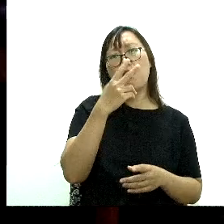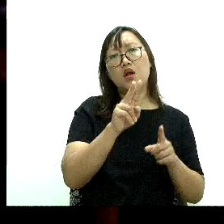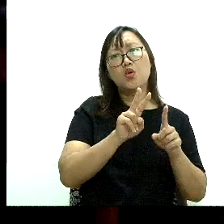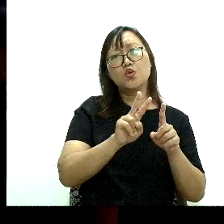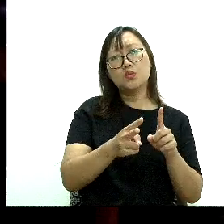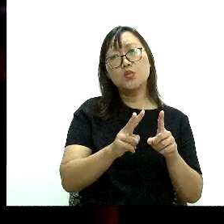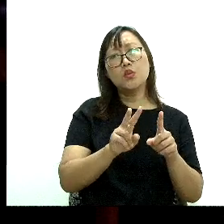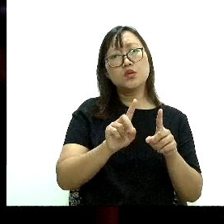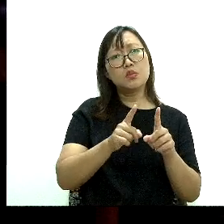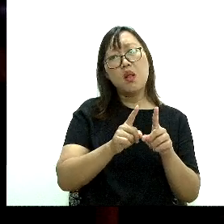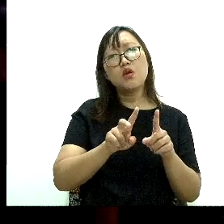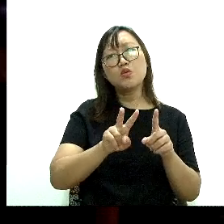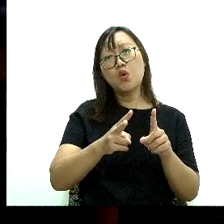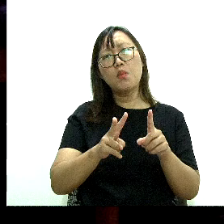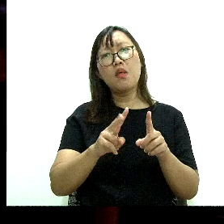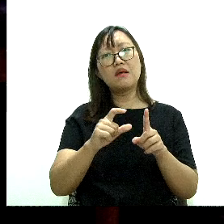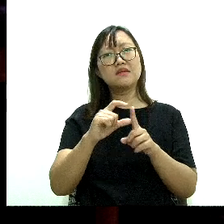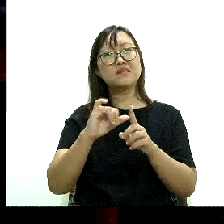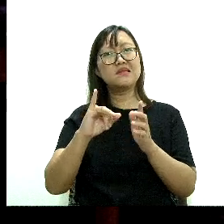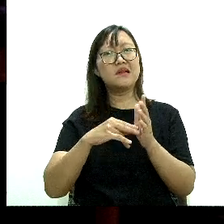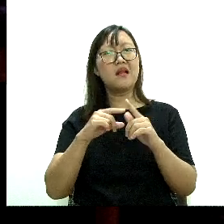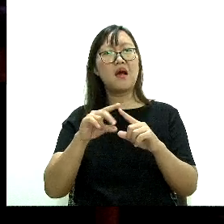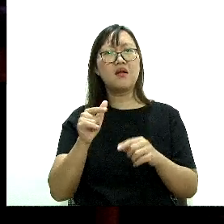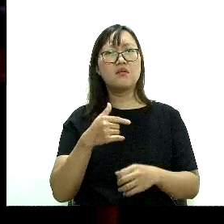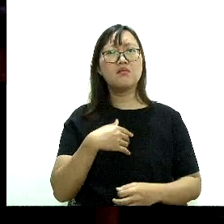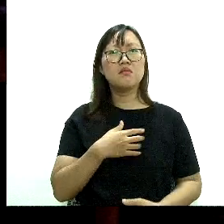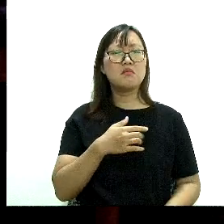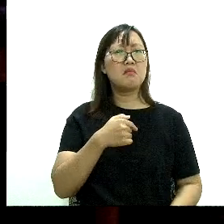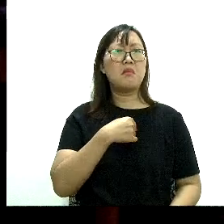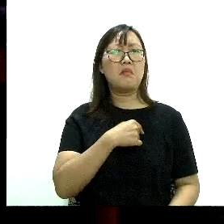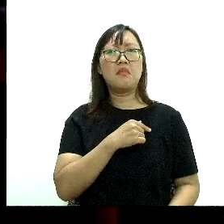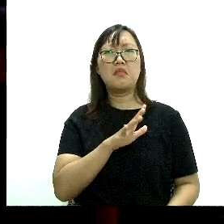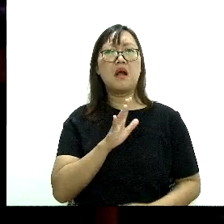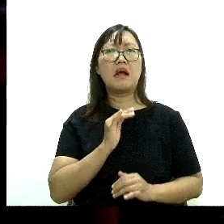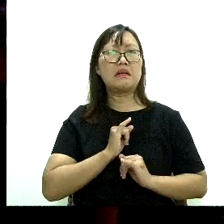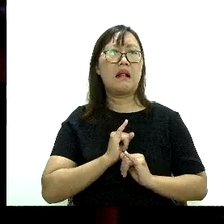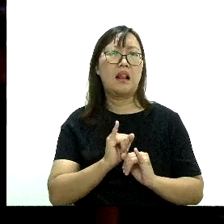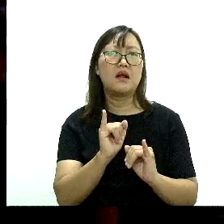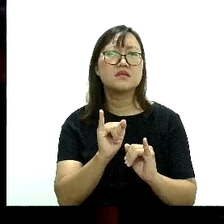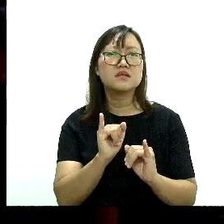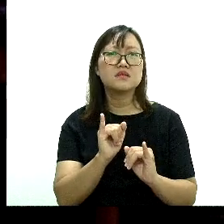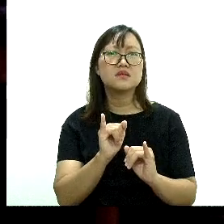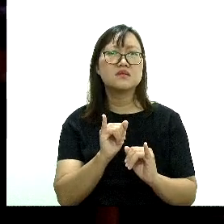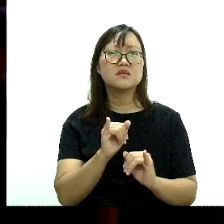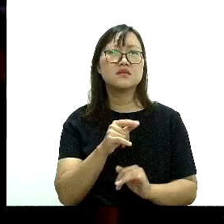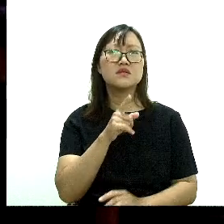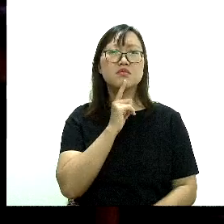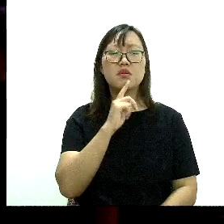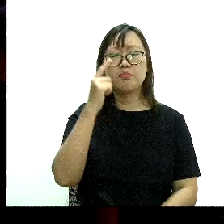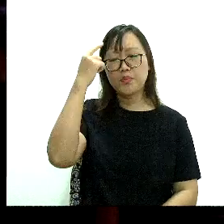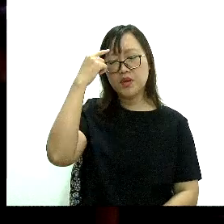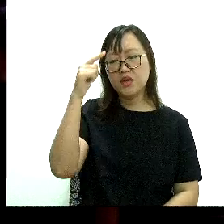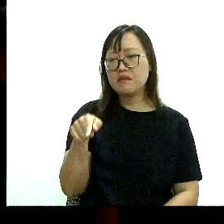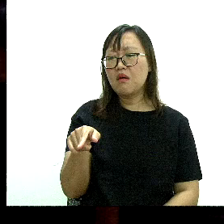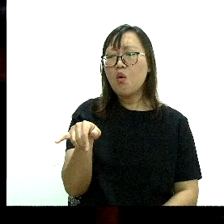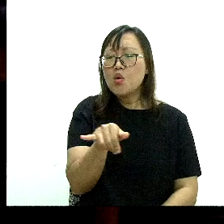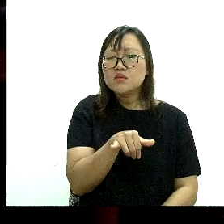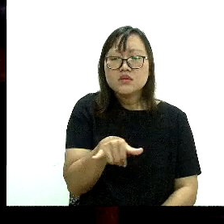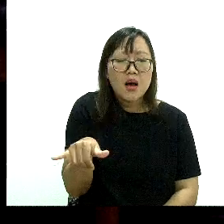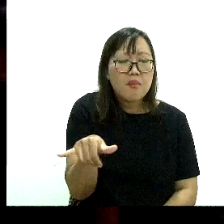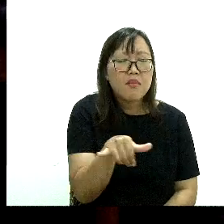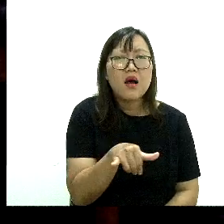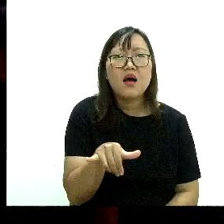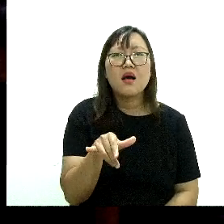Mereka tidak rela, kelompok satu ini, melihat orang lain pun bisa makan, sejahtera,